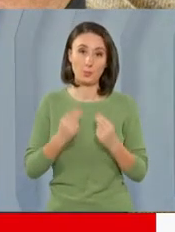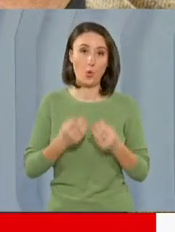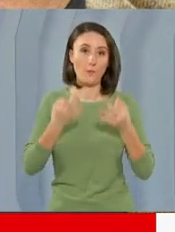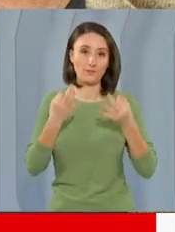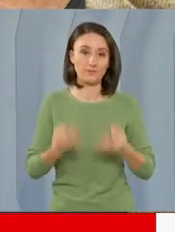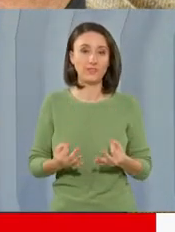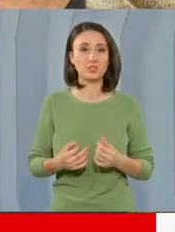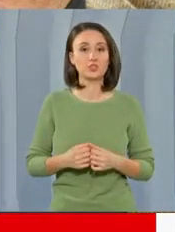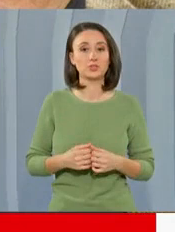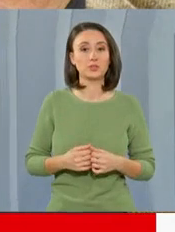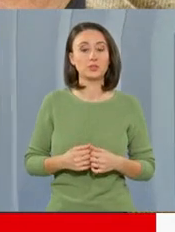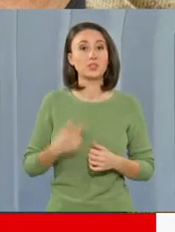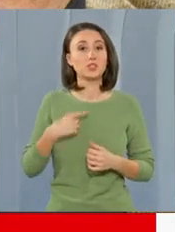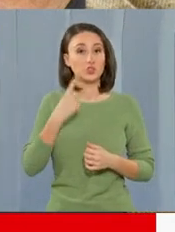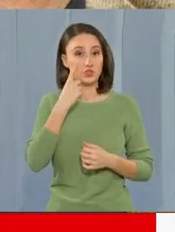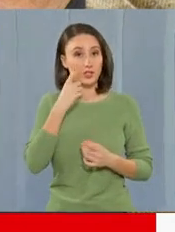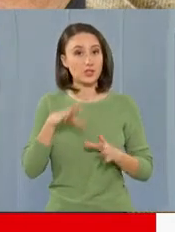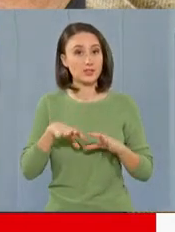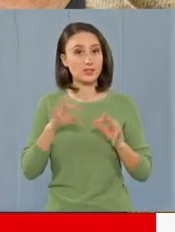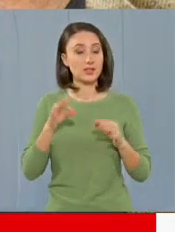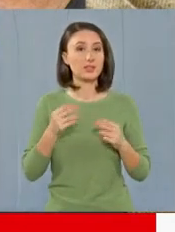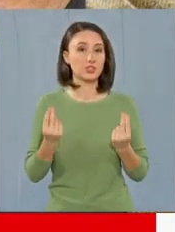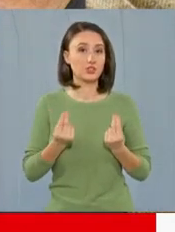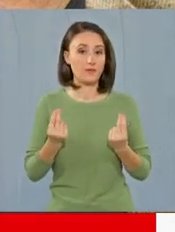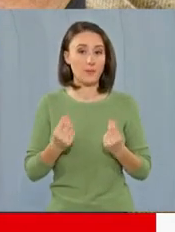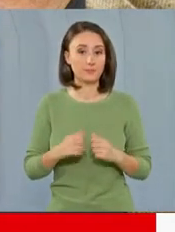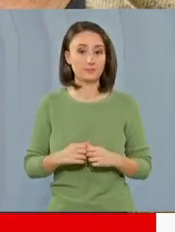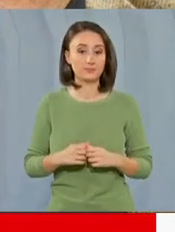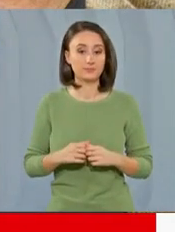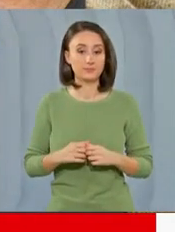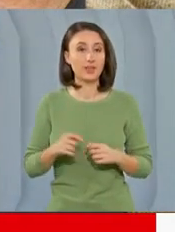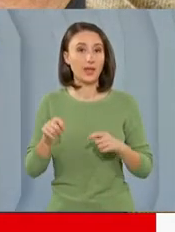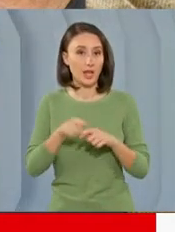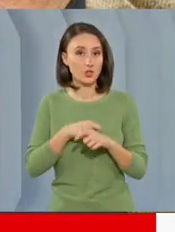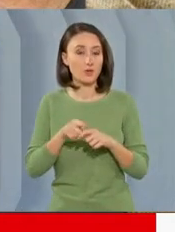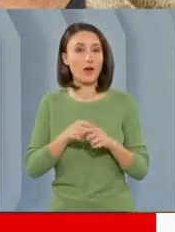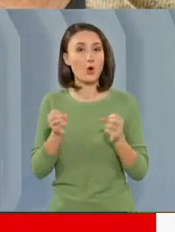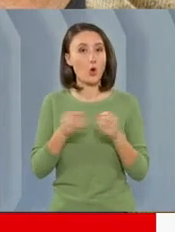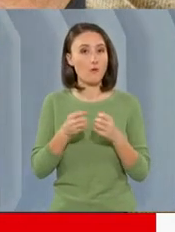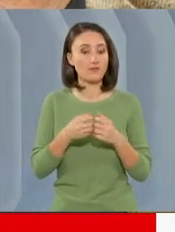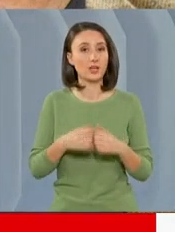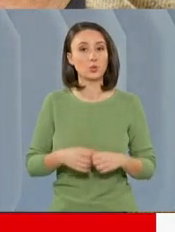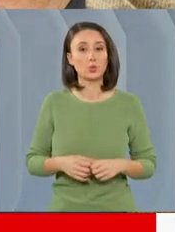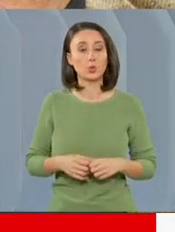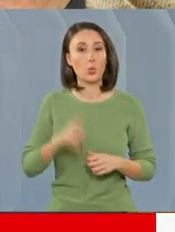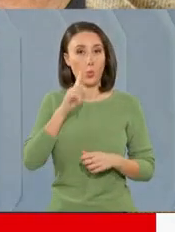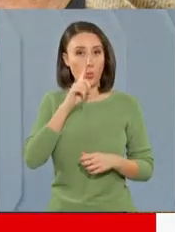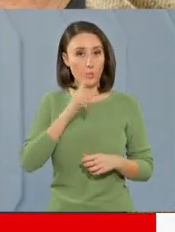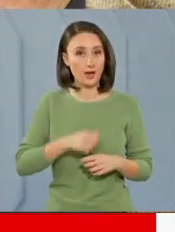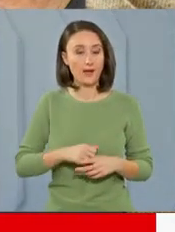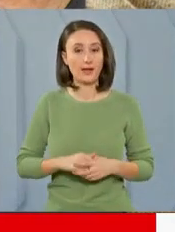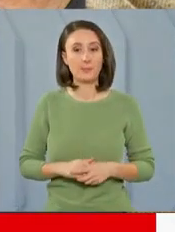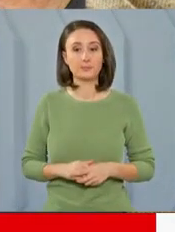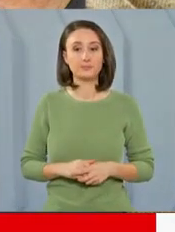oficii, în sensul în care să încerce să găsească o cale de rezolvare a conflictului din Ucraina,